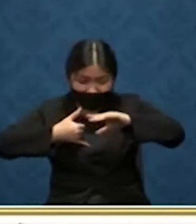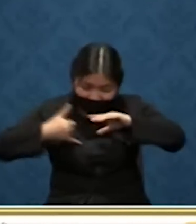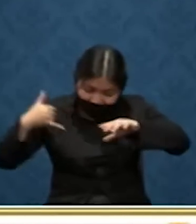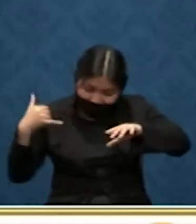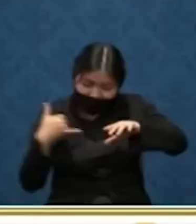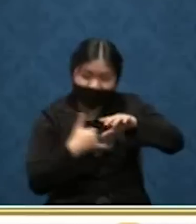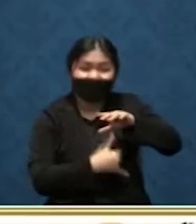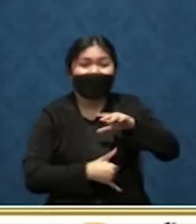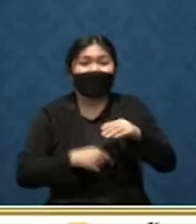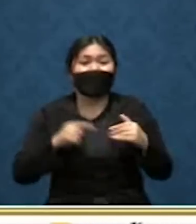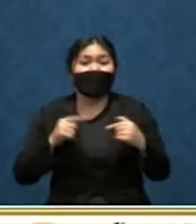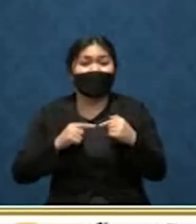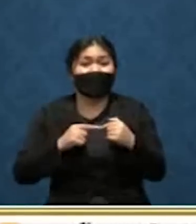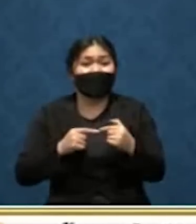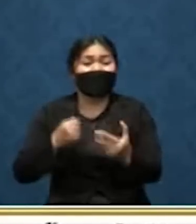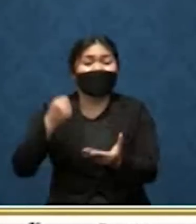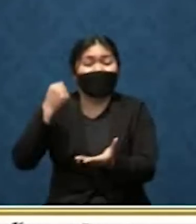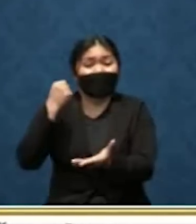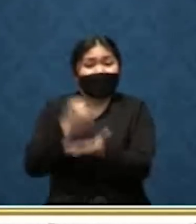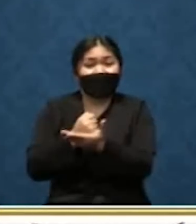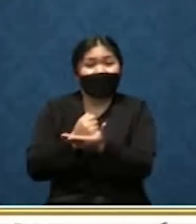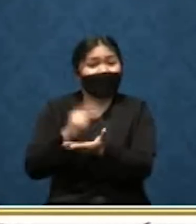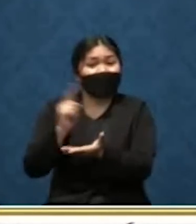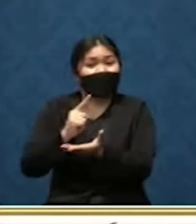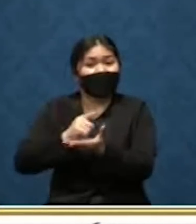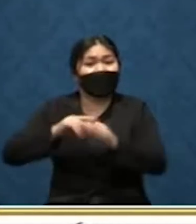ด้วยวิธีการไปทำวีซ่านัเรีนครับ